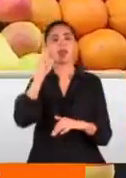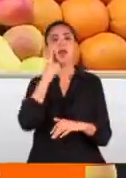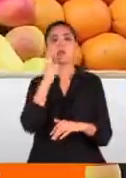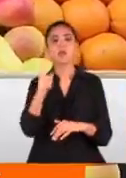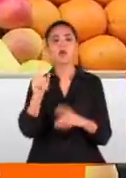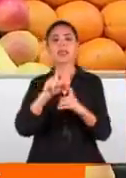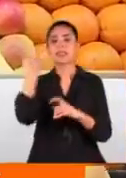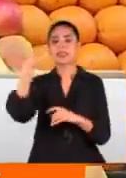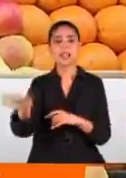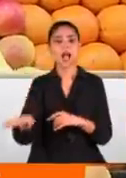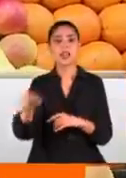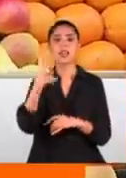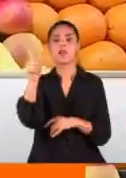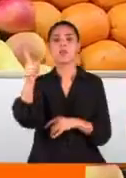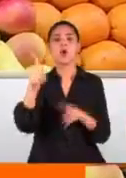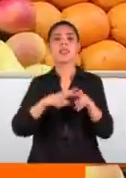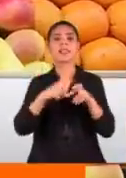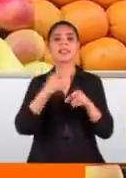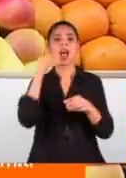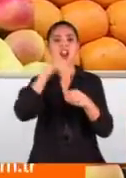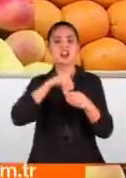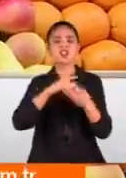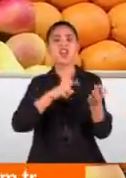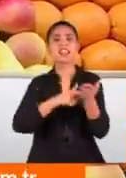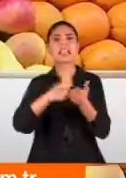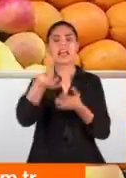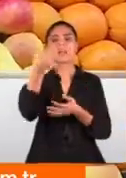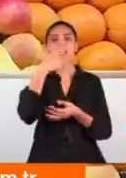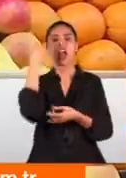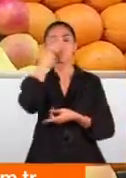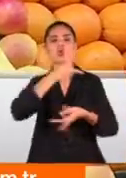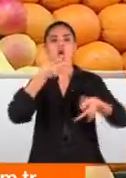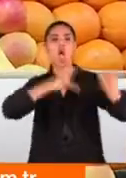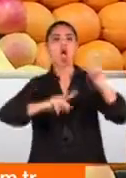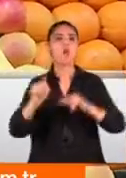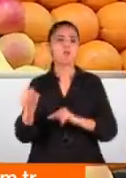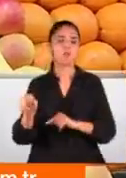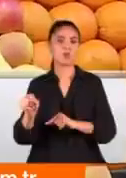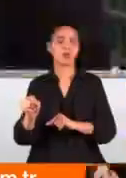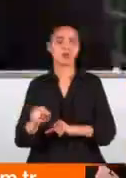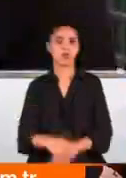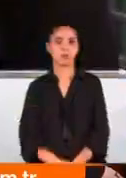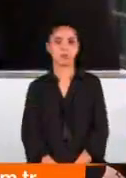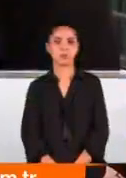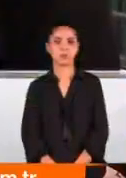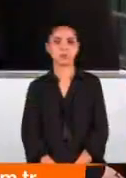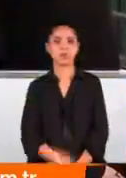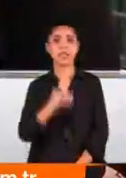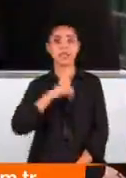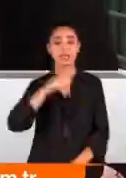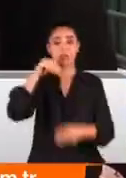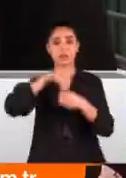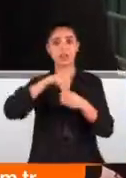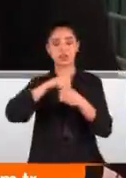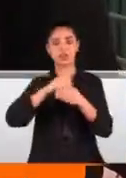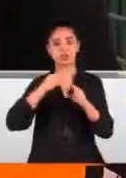küçük Saliha'nın hayatını yediği narda kalan tarımsal ilaç atıklarından dolayı kaybettiği belirlendi. Sanıyorum gözeneklerden